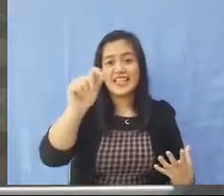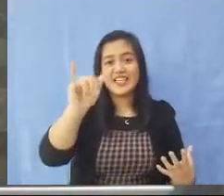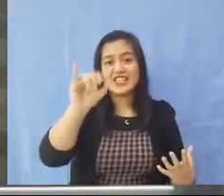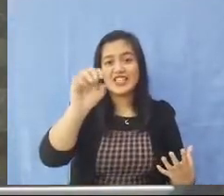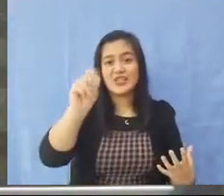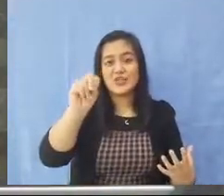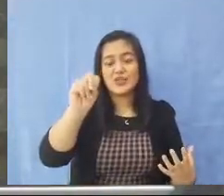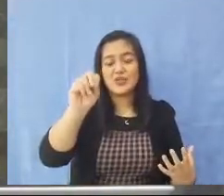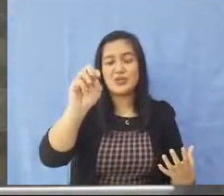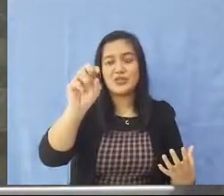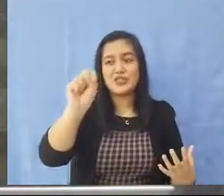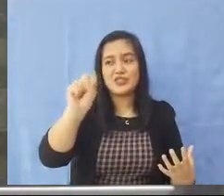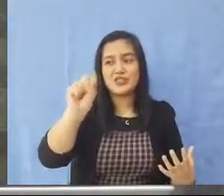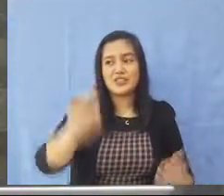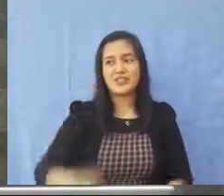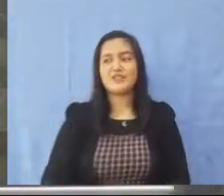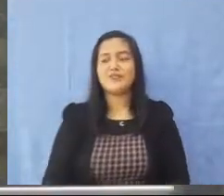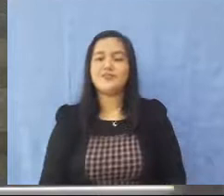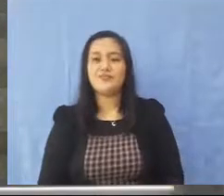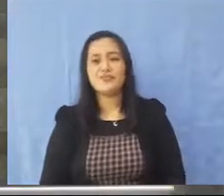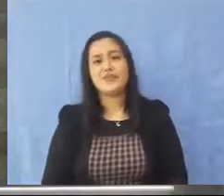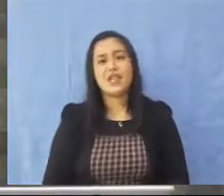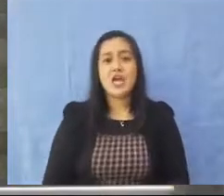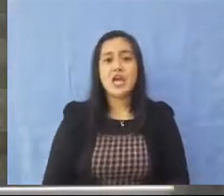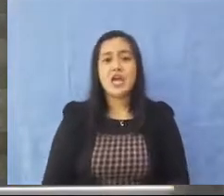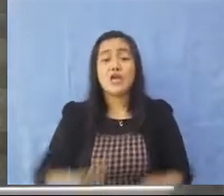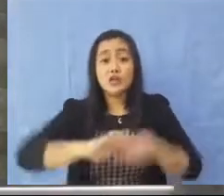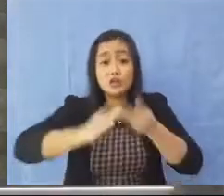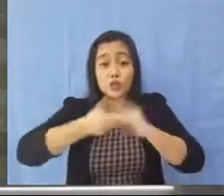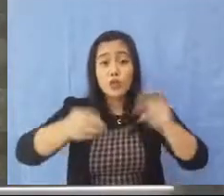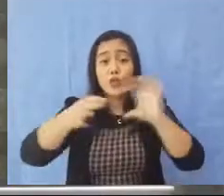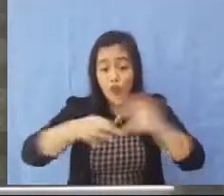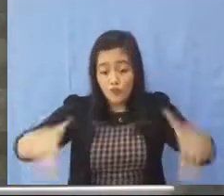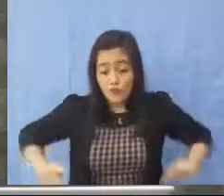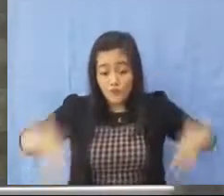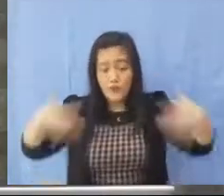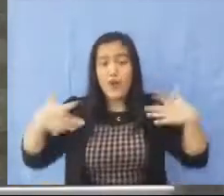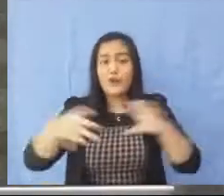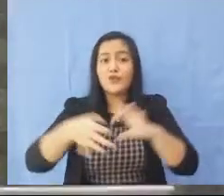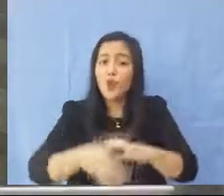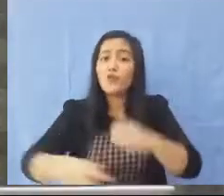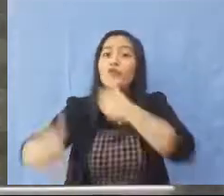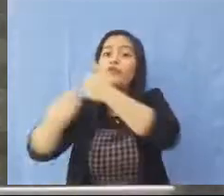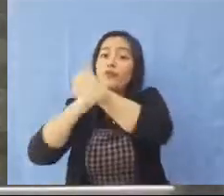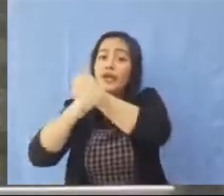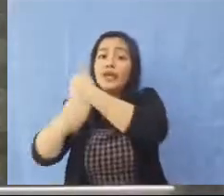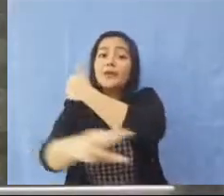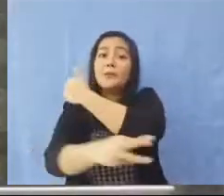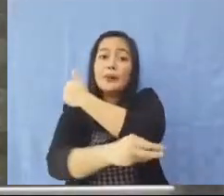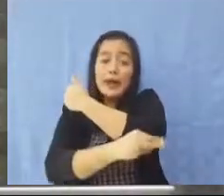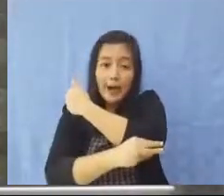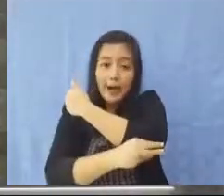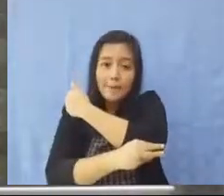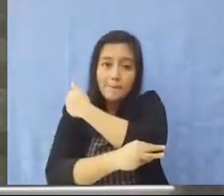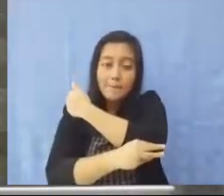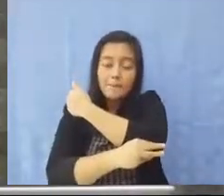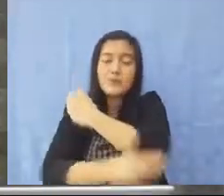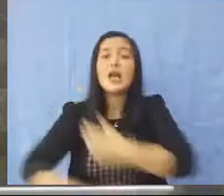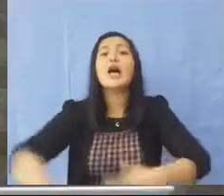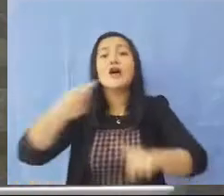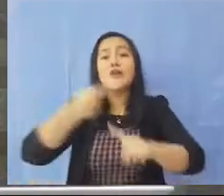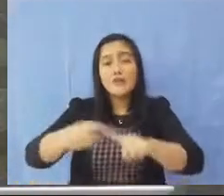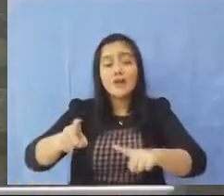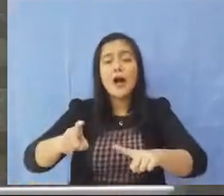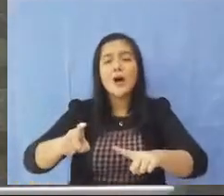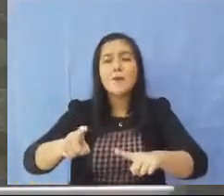From chapter 12 down to chapter 28 ng book of Genesis, makikita po natin na nandoon at kasama pa